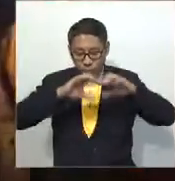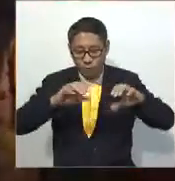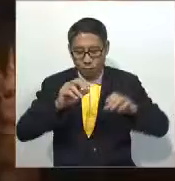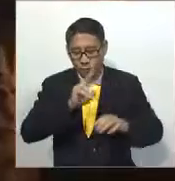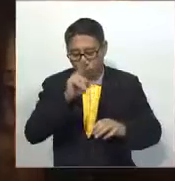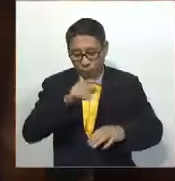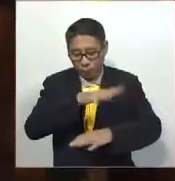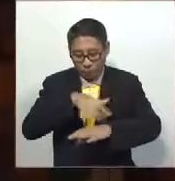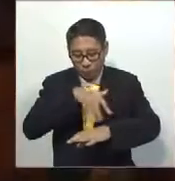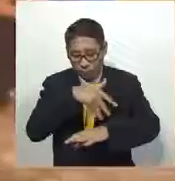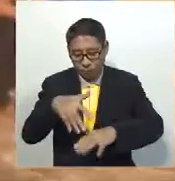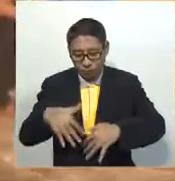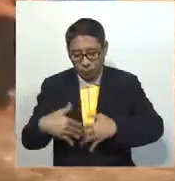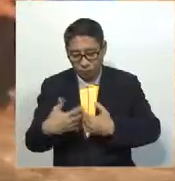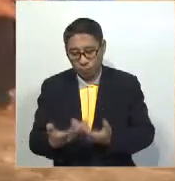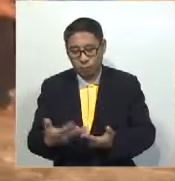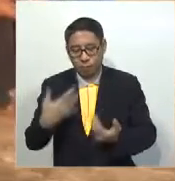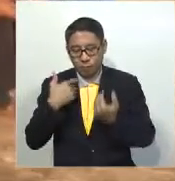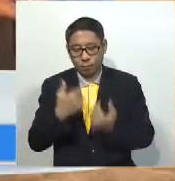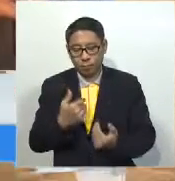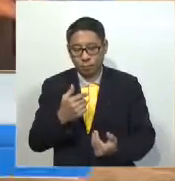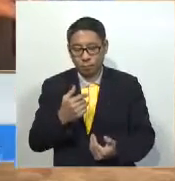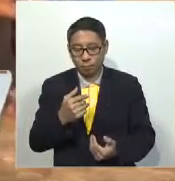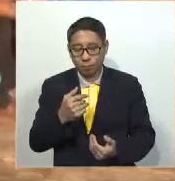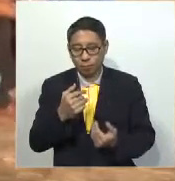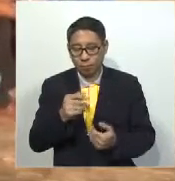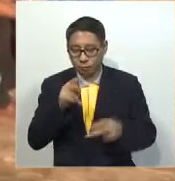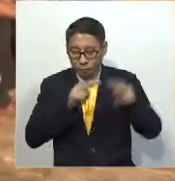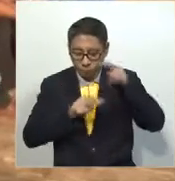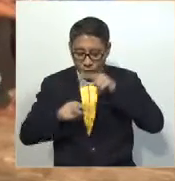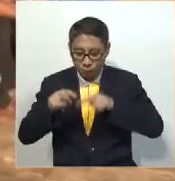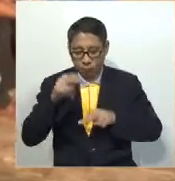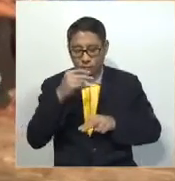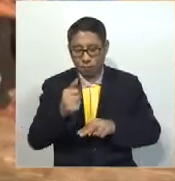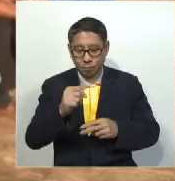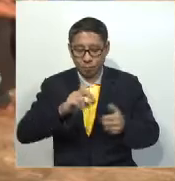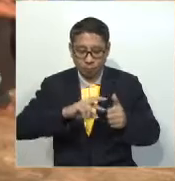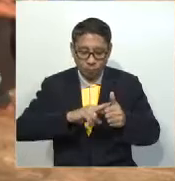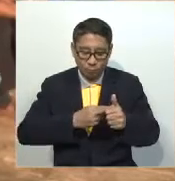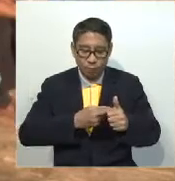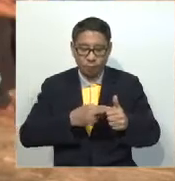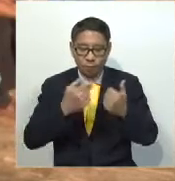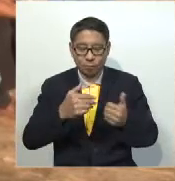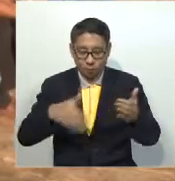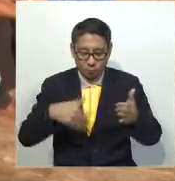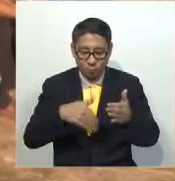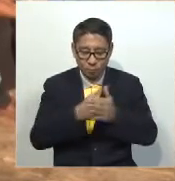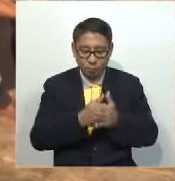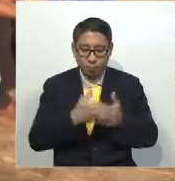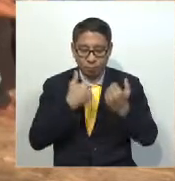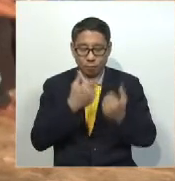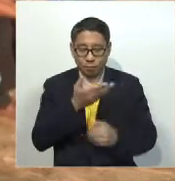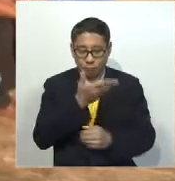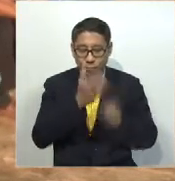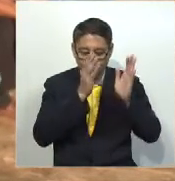ข้าใช้พื้นที่อย่างไรนะครับซึ่งเร็วๆนี้เราจะพิจารณากันนะครับเบื้องต้นนี้เราได้วางแผนนะครับ